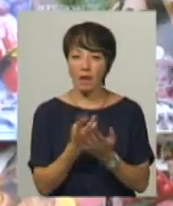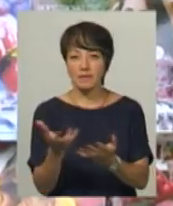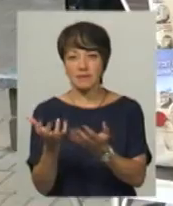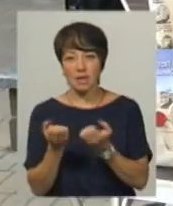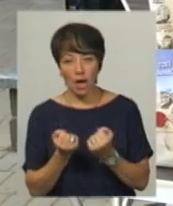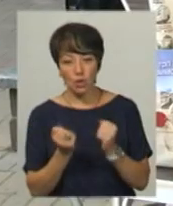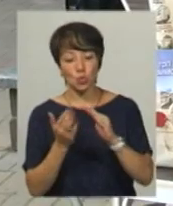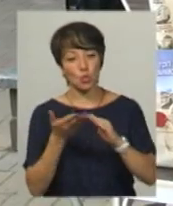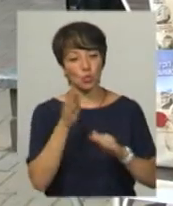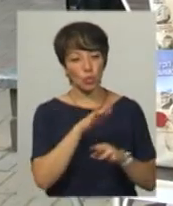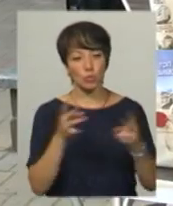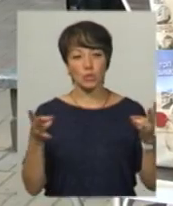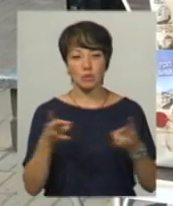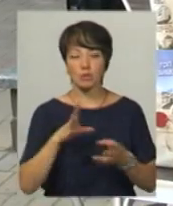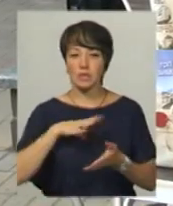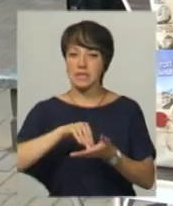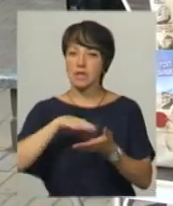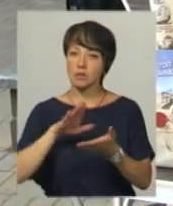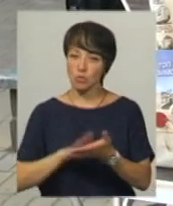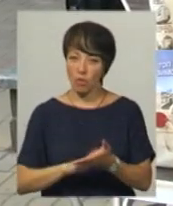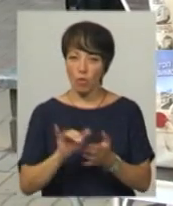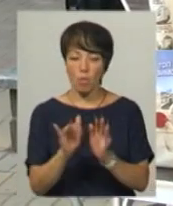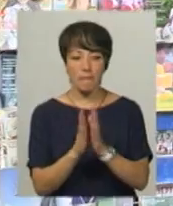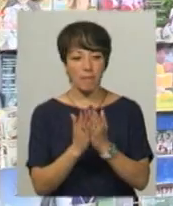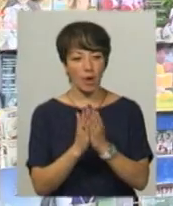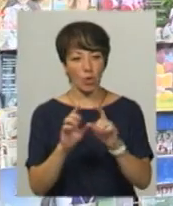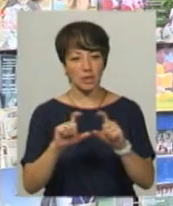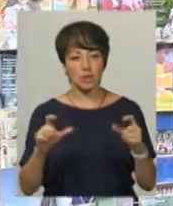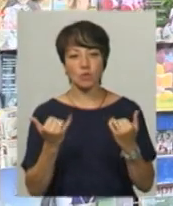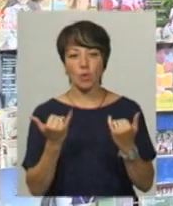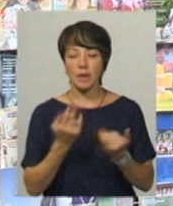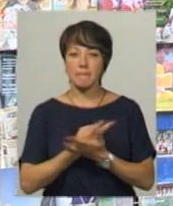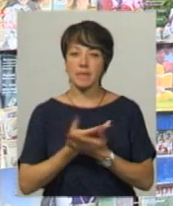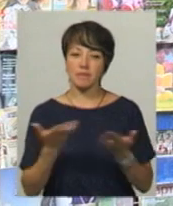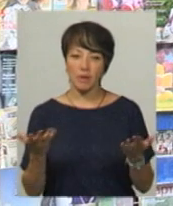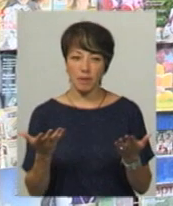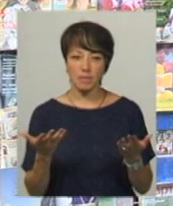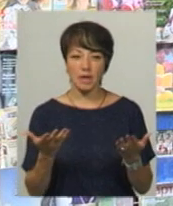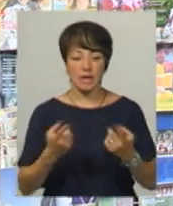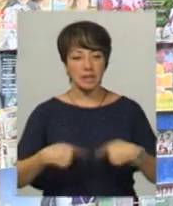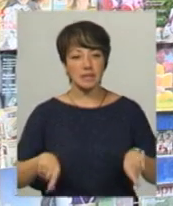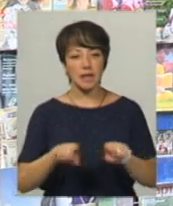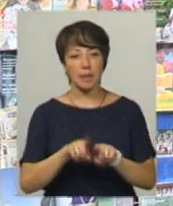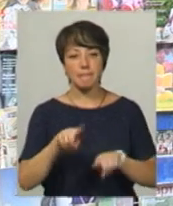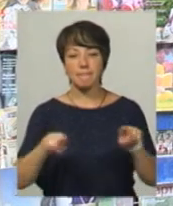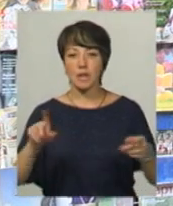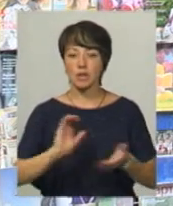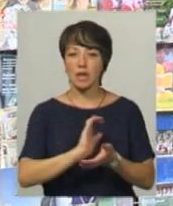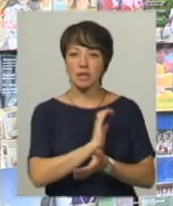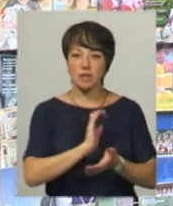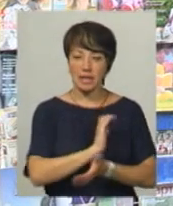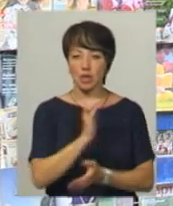її на певний час додому, потрібно бути зареєстрованим у бібліотеці. Сьогодні ми представляємо сектор періодики, це